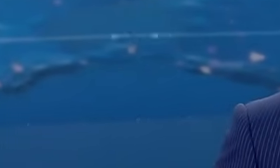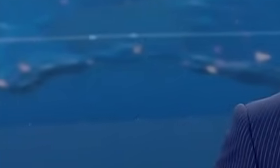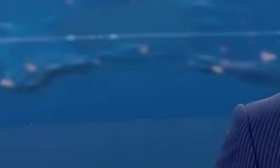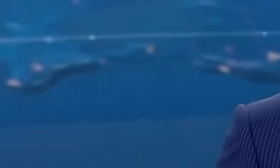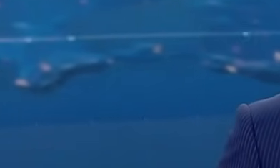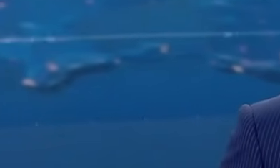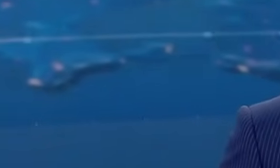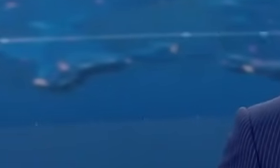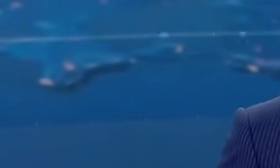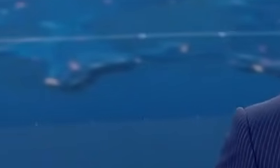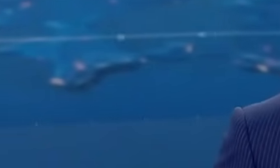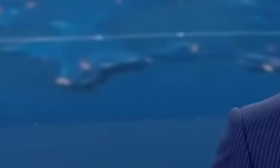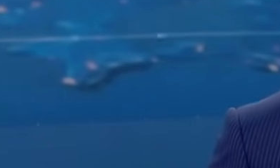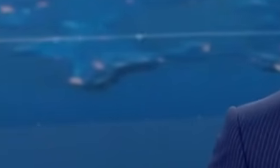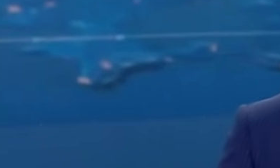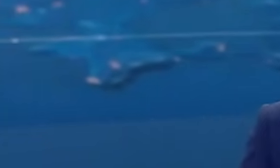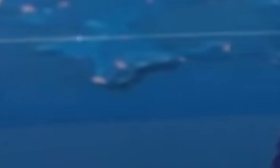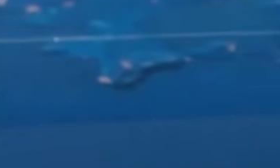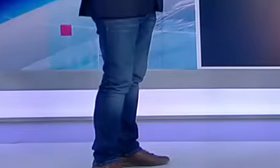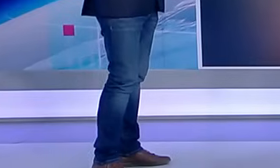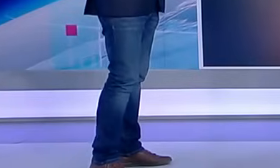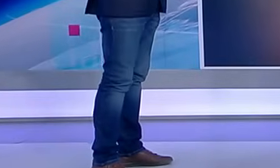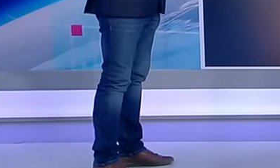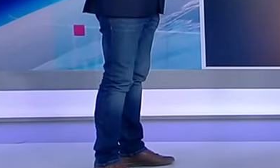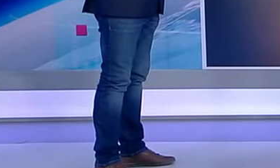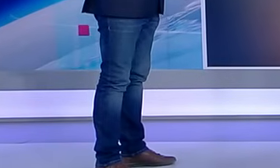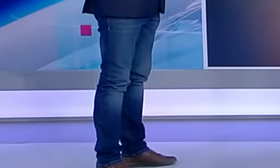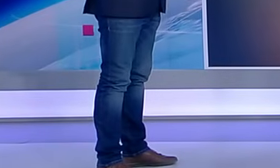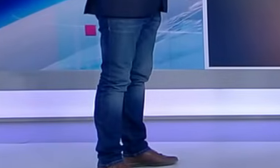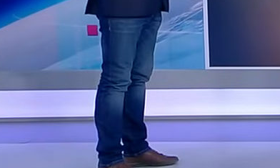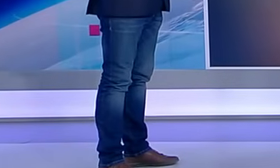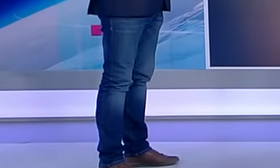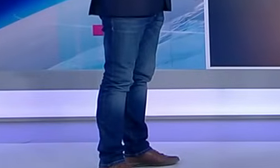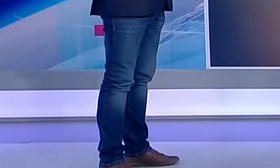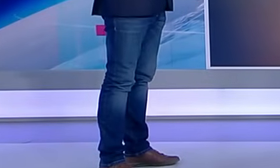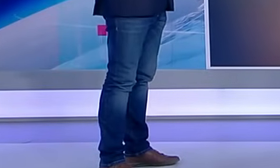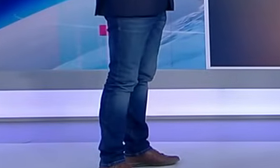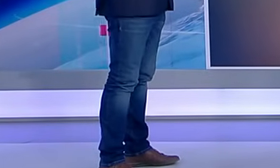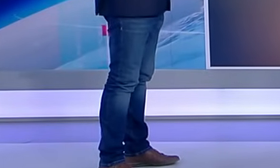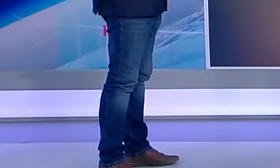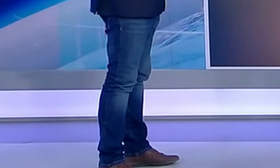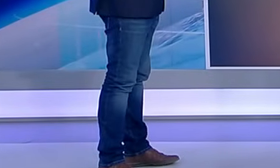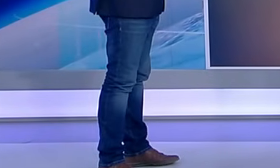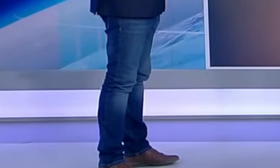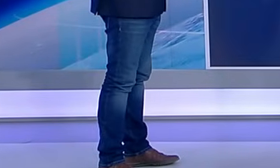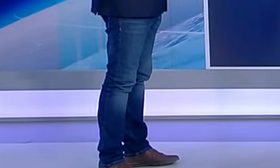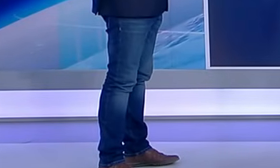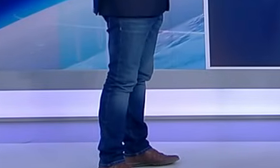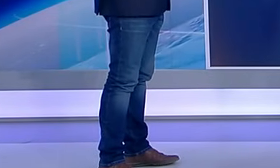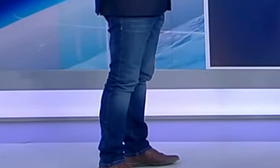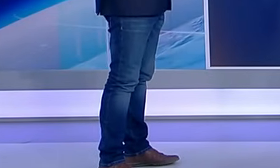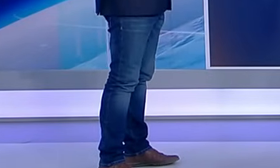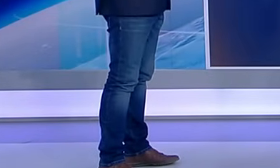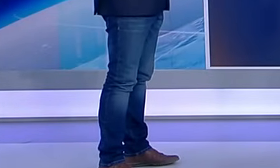λόγο στη σημερινή συζήτηση, έδωσε όμως το παρόν στη Βουλή και μάλιστα Αντώνη Ατζολέτο επισκέφθηκε και τους κοινοβουλευτικούς συντάκτες με τους οποίους βλέπουμε